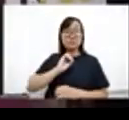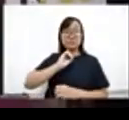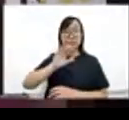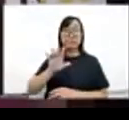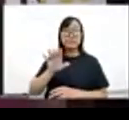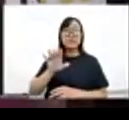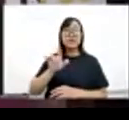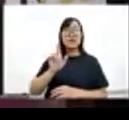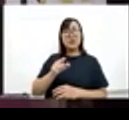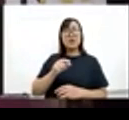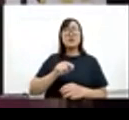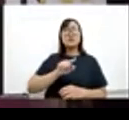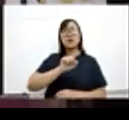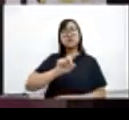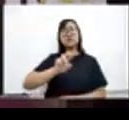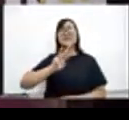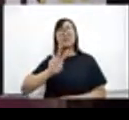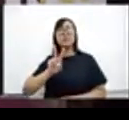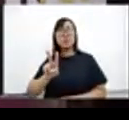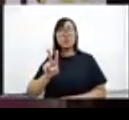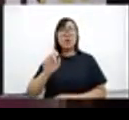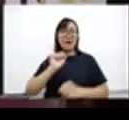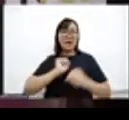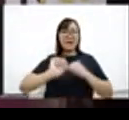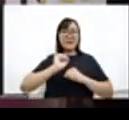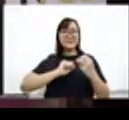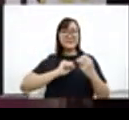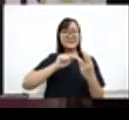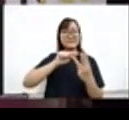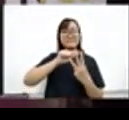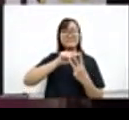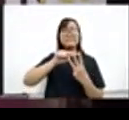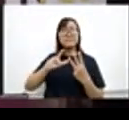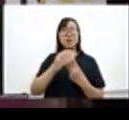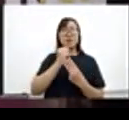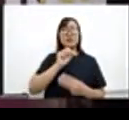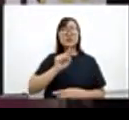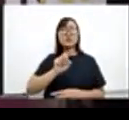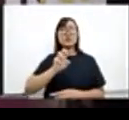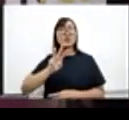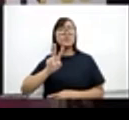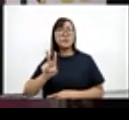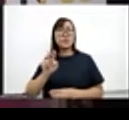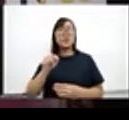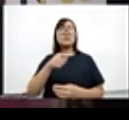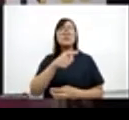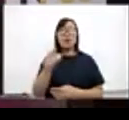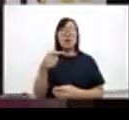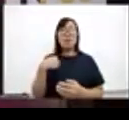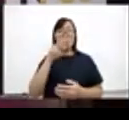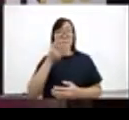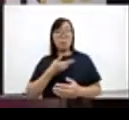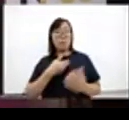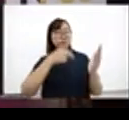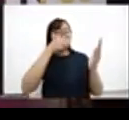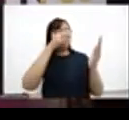lebih 130 aksi Hai di dalam tiga pilar itu dimana di beberapa aksi kalau memang kita mau mencermati lebih baik lebih lanjut ya